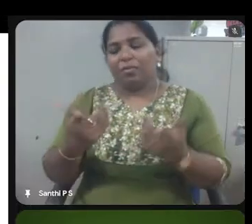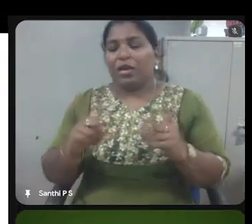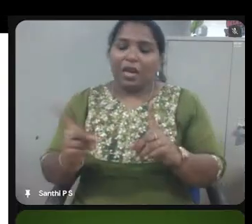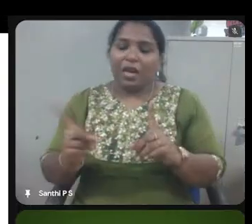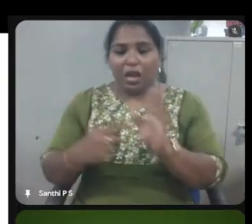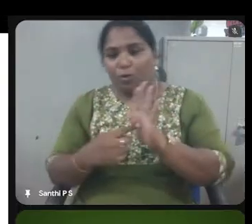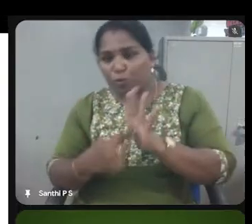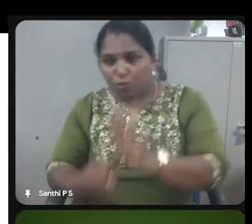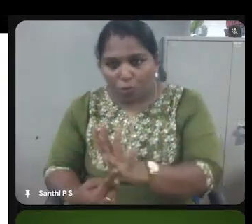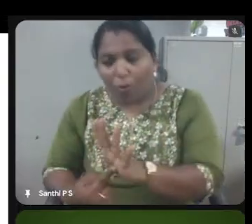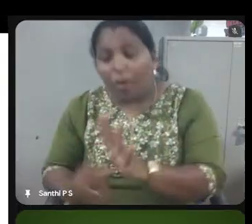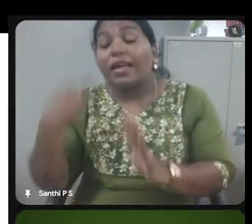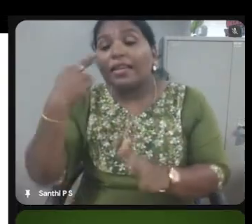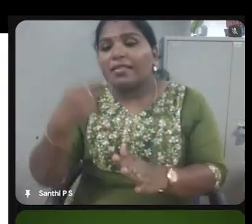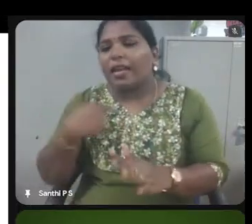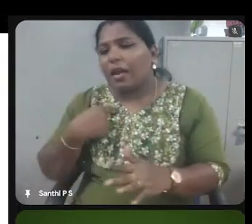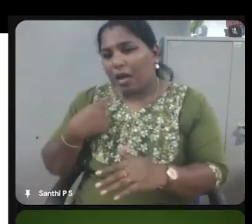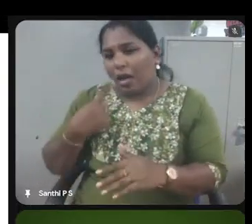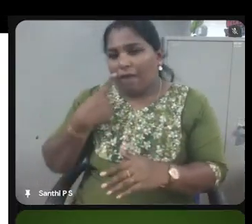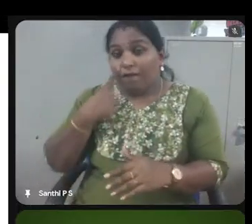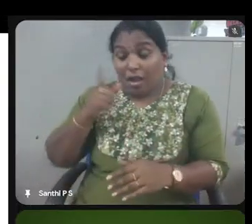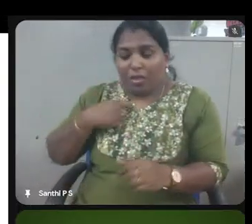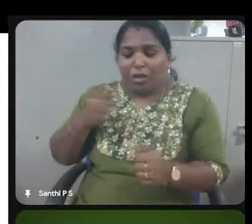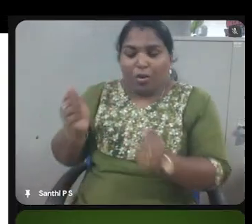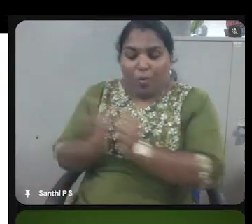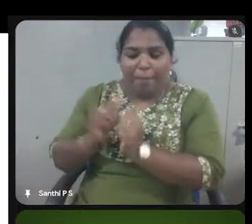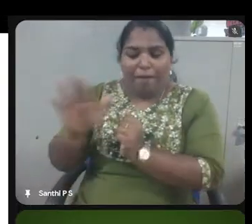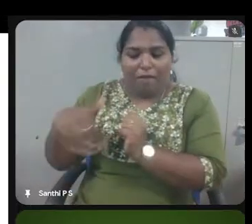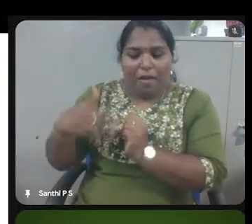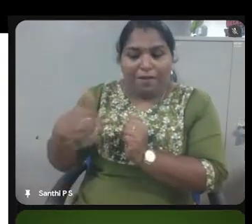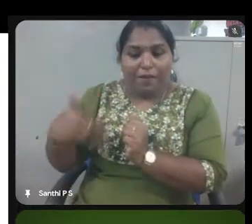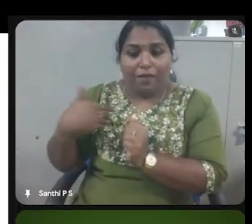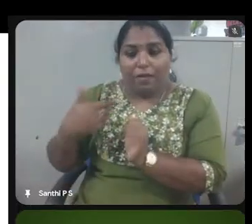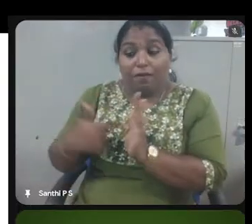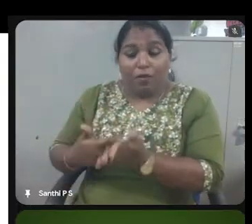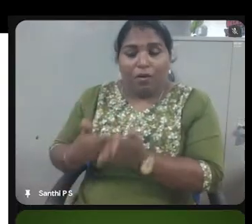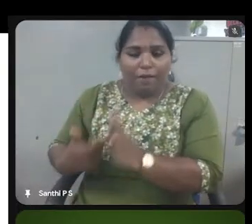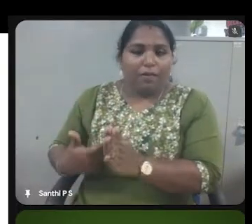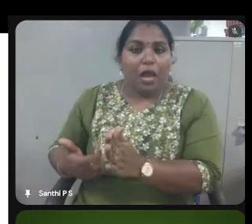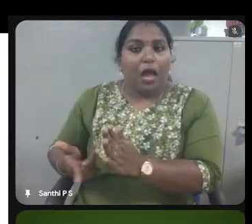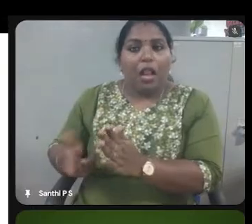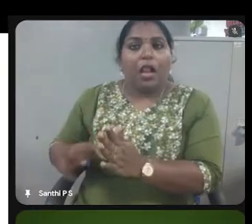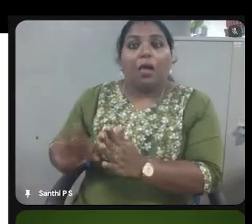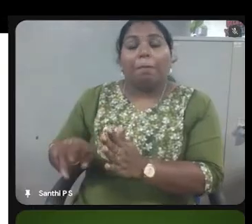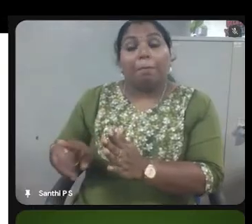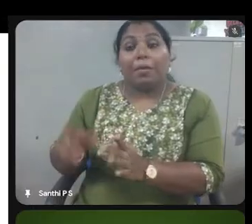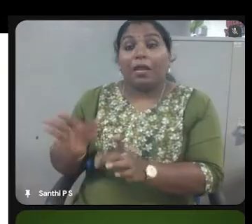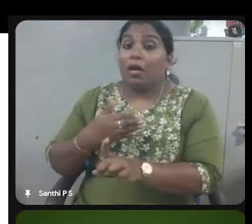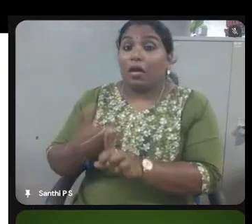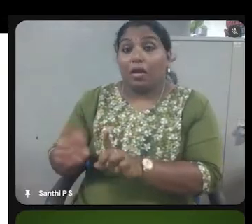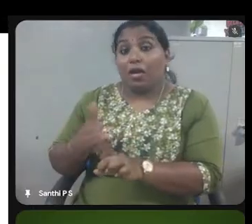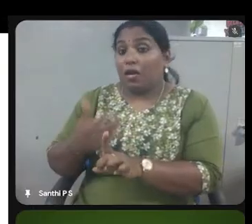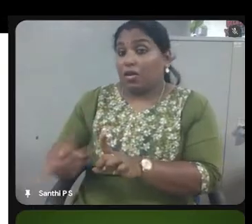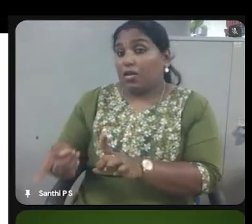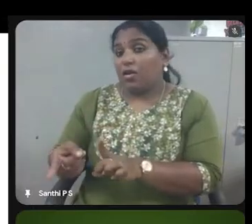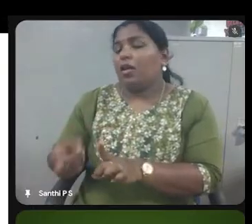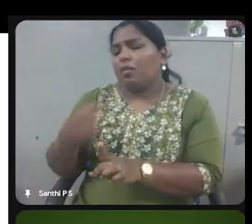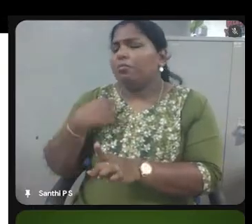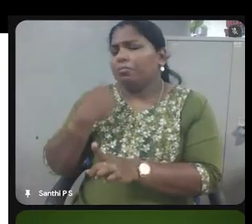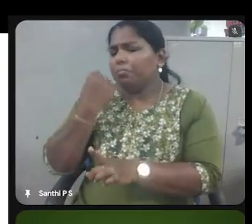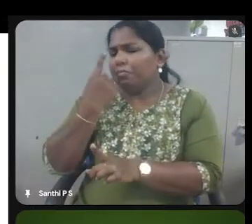കൂടെ വരും എന്നുള്ള ഒരു ഇതിന് വേണ്ടിയാണ് കുട്ടിക്ക് വേണ്ടി എല്ലാ കാര്യങ്ങളും നേടിക്കൊടുക്കുന്നത്. അതാണ് ഈ ചോദ്യത്തിൽ നിന്ന് എനിക്ക് മനസ്സിലായത്. അപ്പൊ